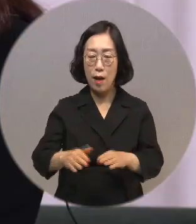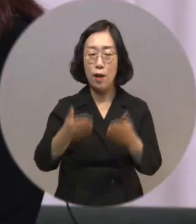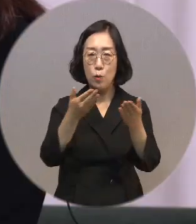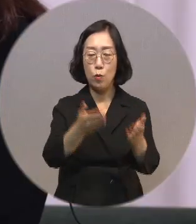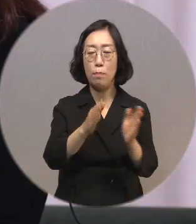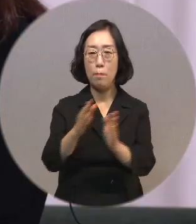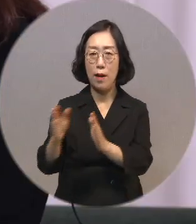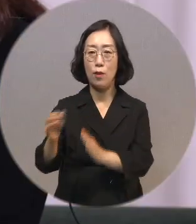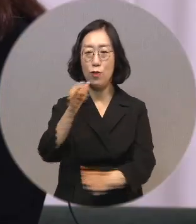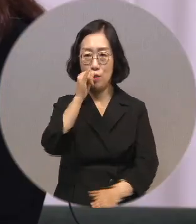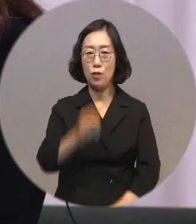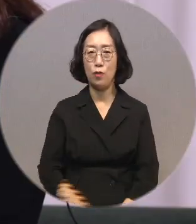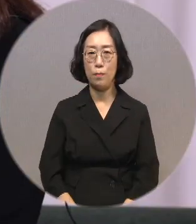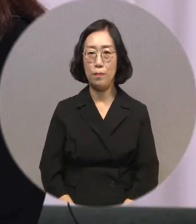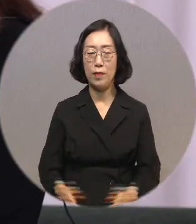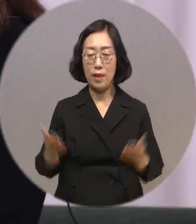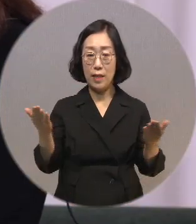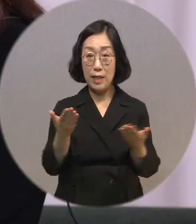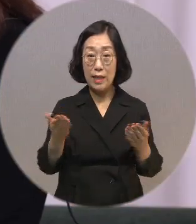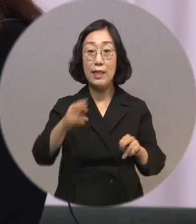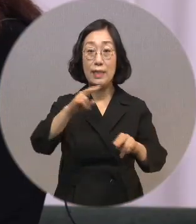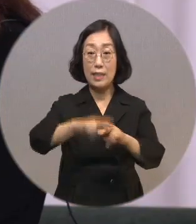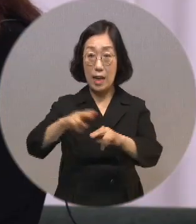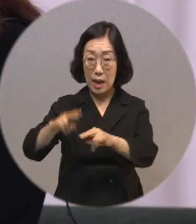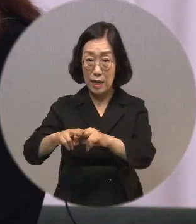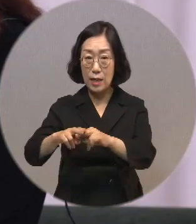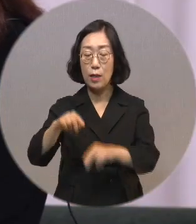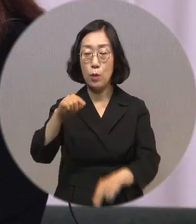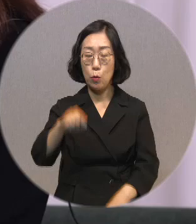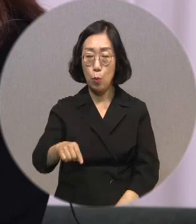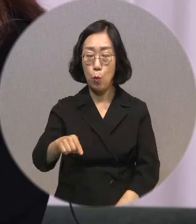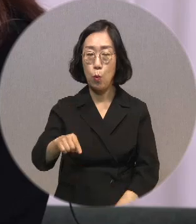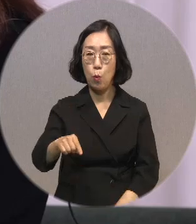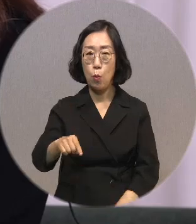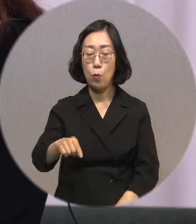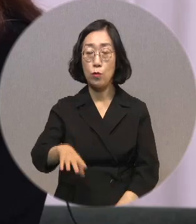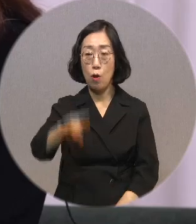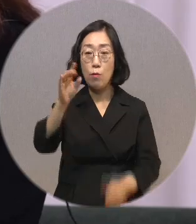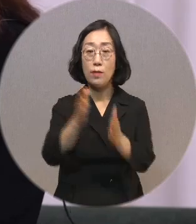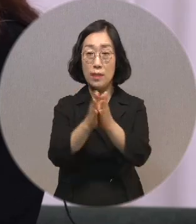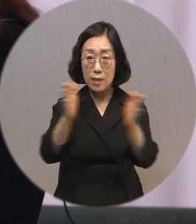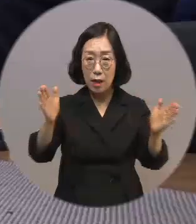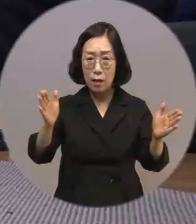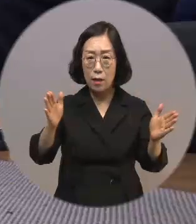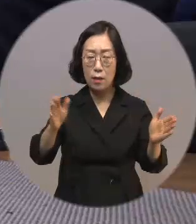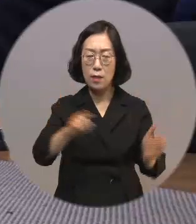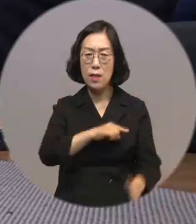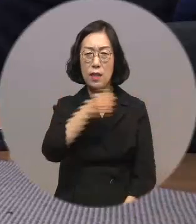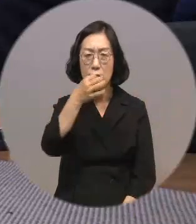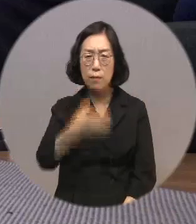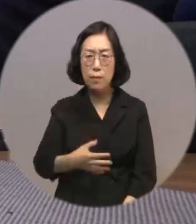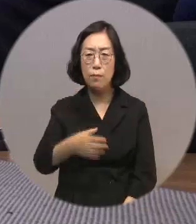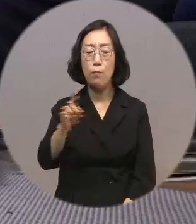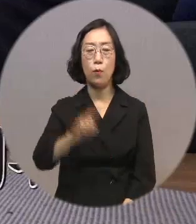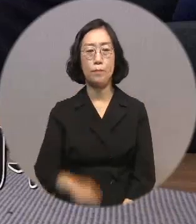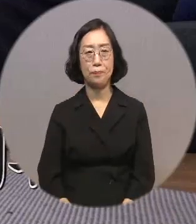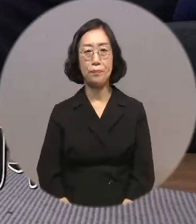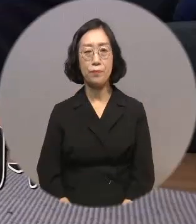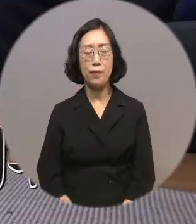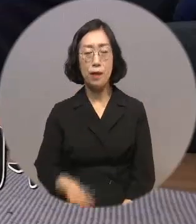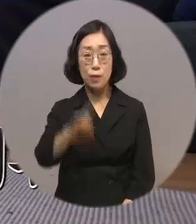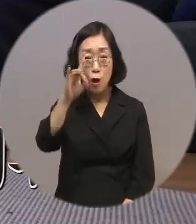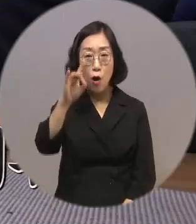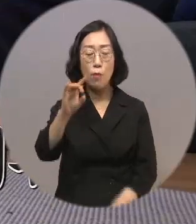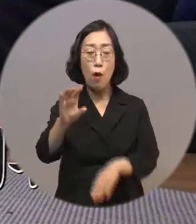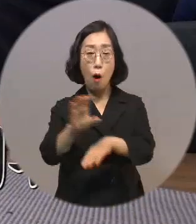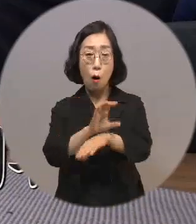취업과 정착을 할 때 경제적 정착을 해야 되잖아요. 어떤 점들을 좀 어려워하던가요? 보면. 회사에 들어가서 컴퓨터